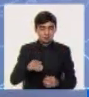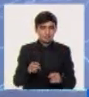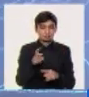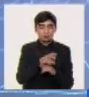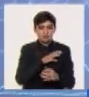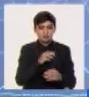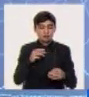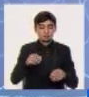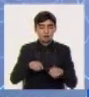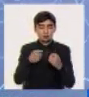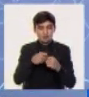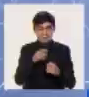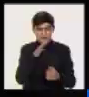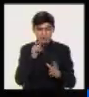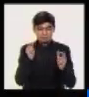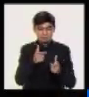за нарушение режима карантина.